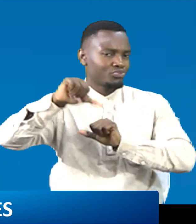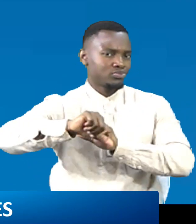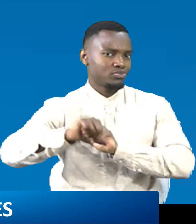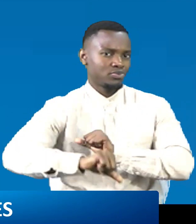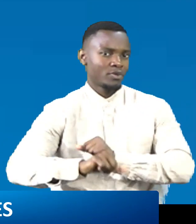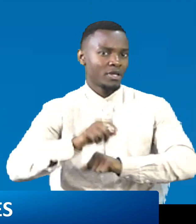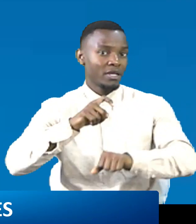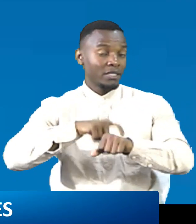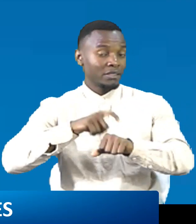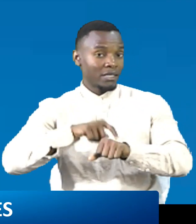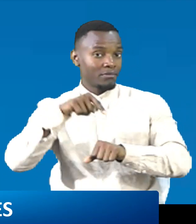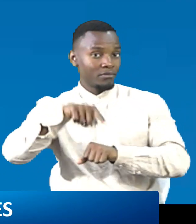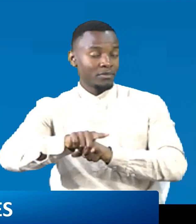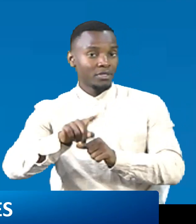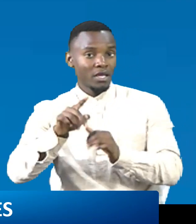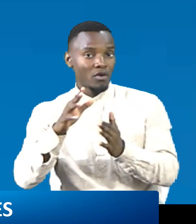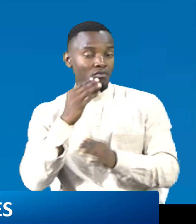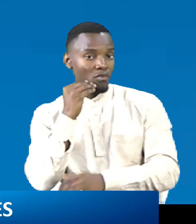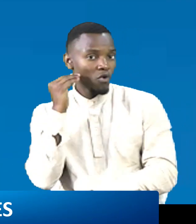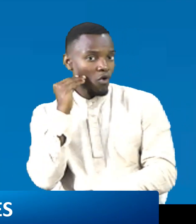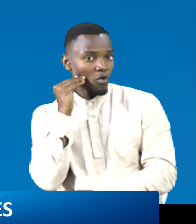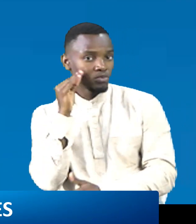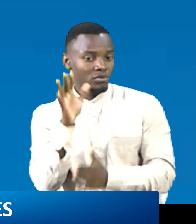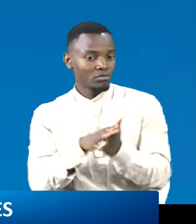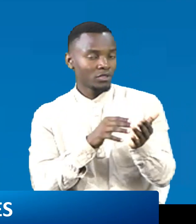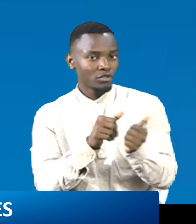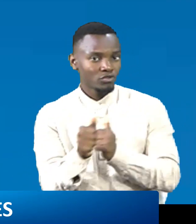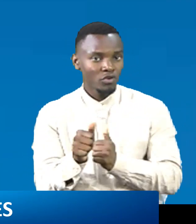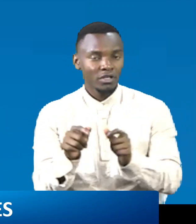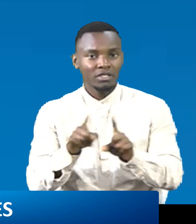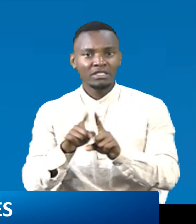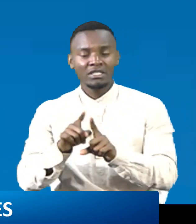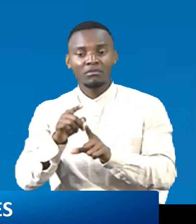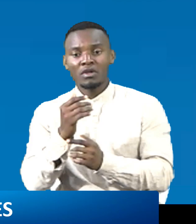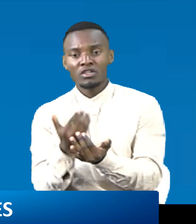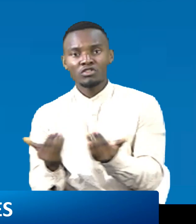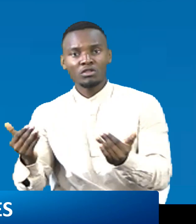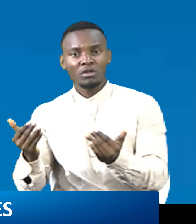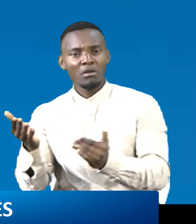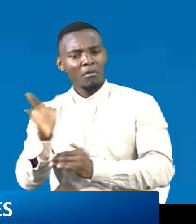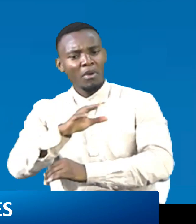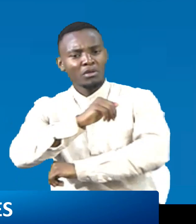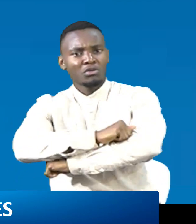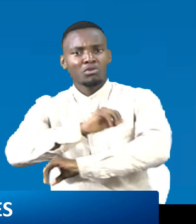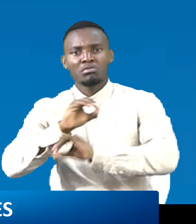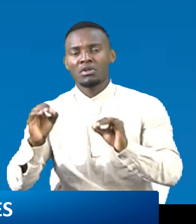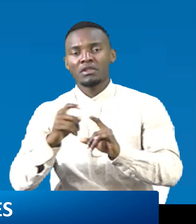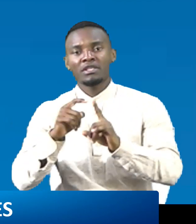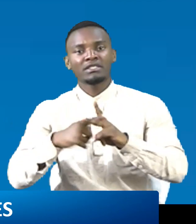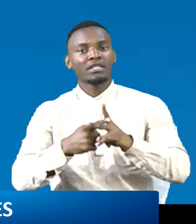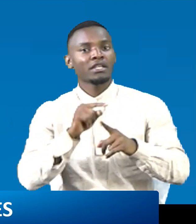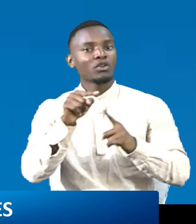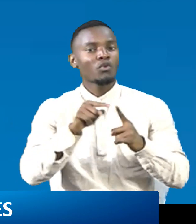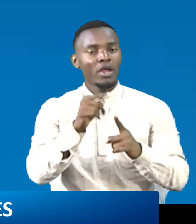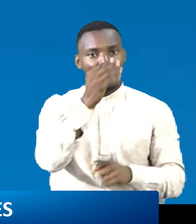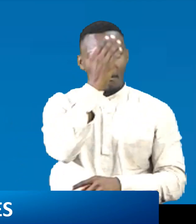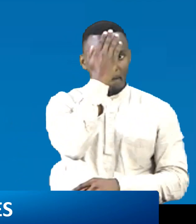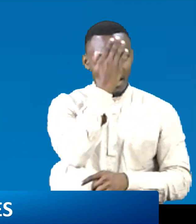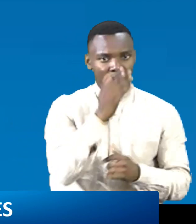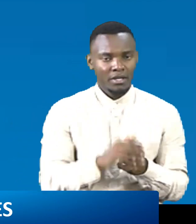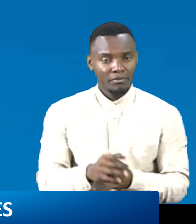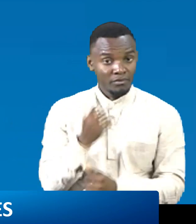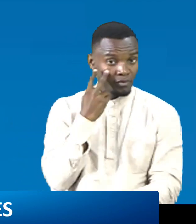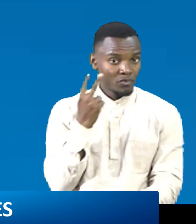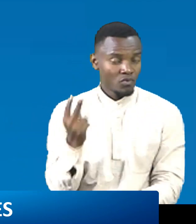rendered homeless and their children left with no schools to report to starting Monday. Here are pictures